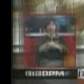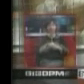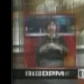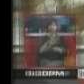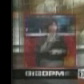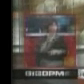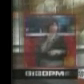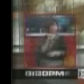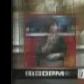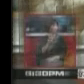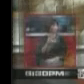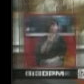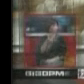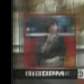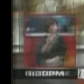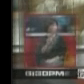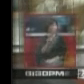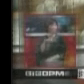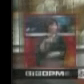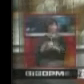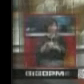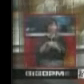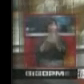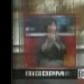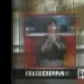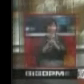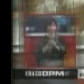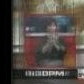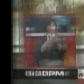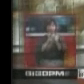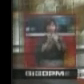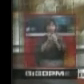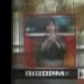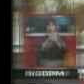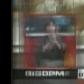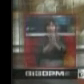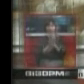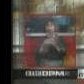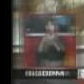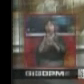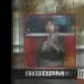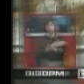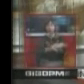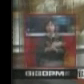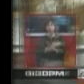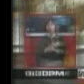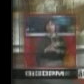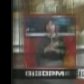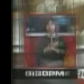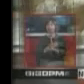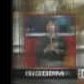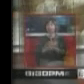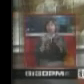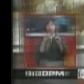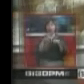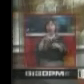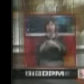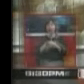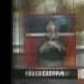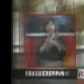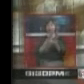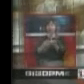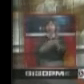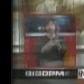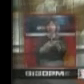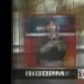change o pag-amyenda sa saligang batas. Pero bago pa maalarma ang ilan depensa ng ilang mambabatas, wala sa usapan